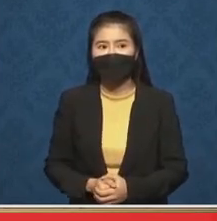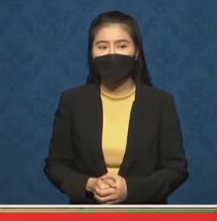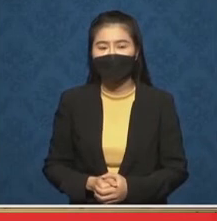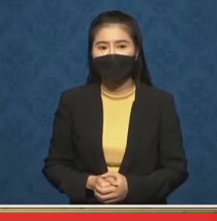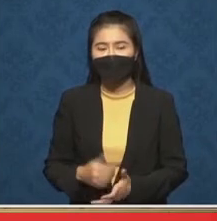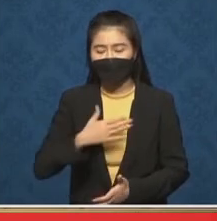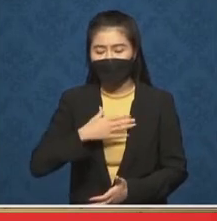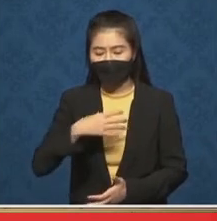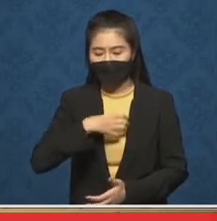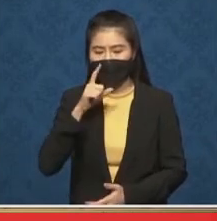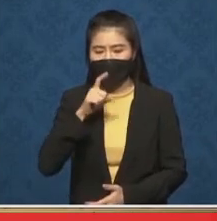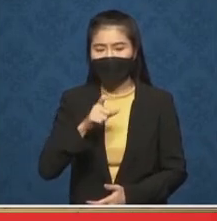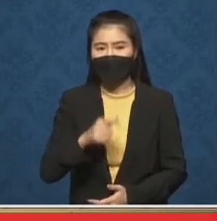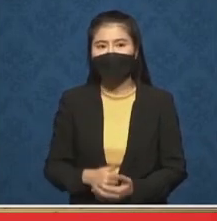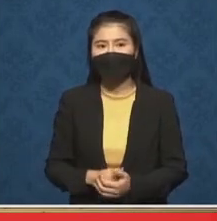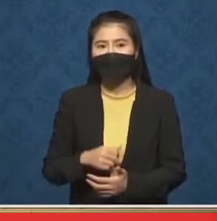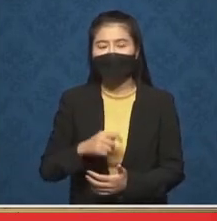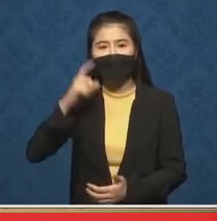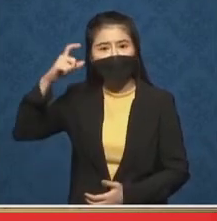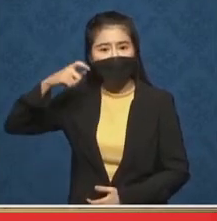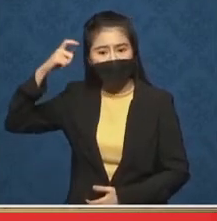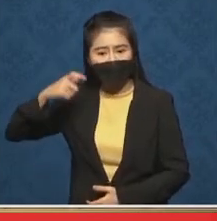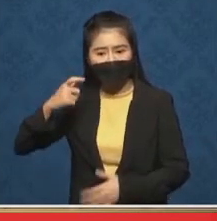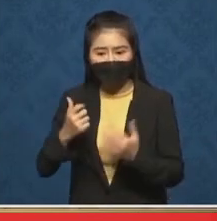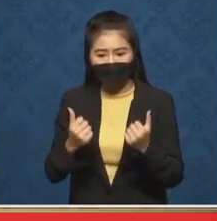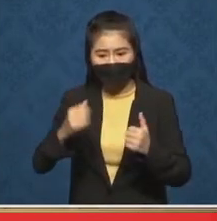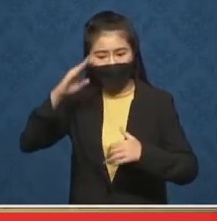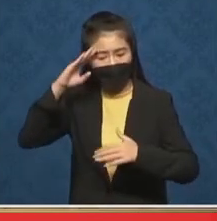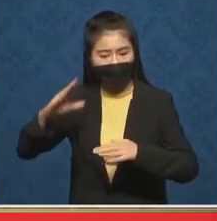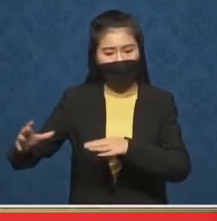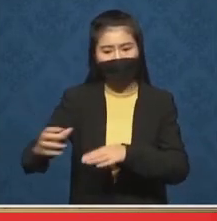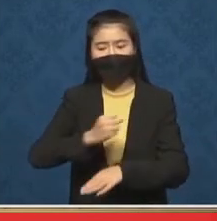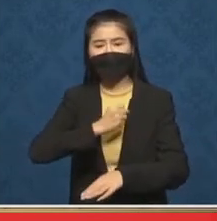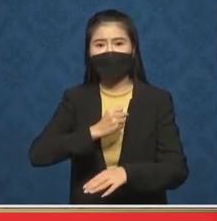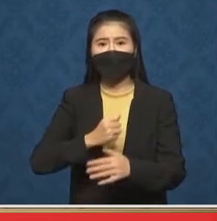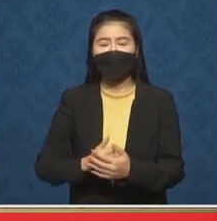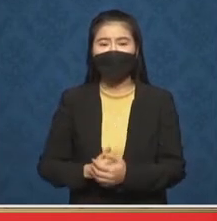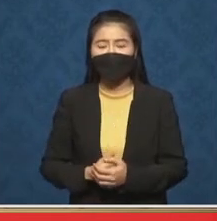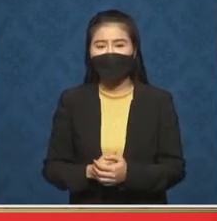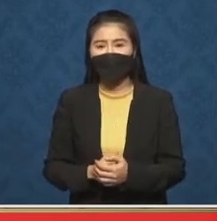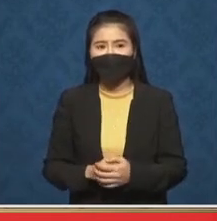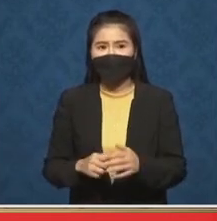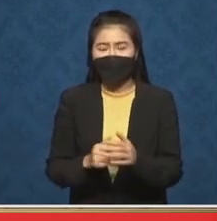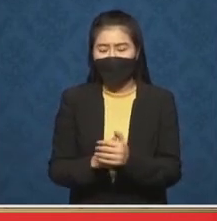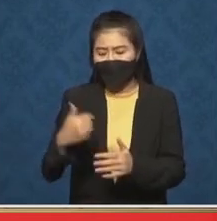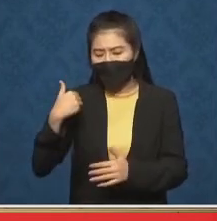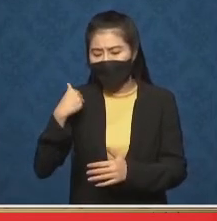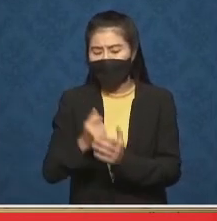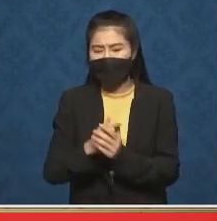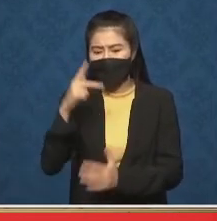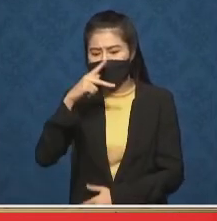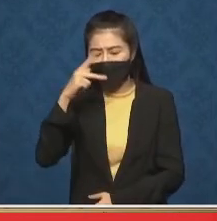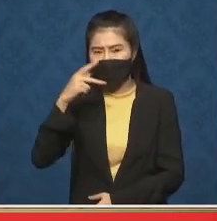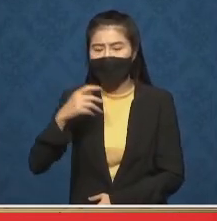อยากจะรู้มาก ก็นบตงแต่พChild ได้ยึดอำนาศมา่นเยก็ไมใช่ครงนครั้เดี๋ยว ก็ยงมีความรๆ ลๆ อยู่อะไรเรื่อง